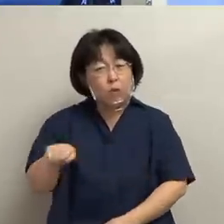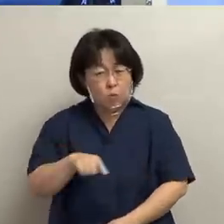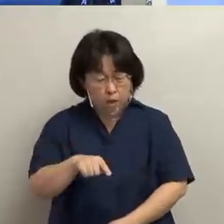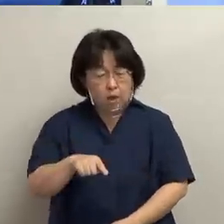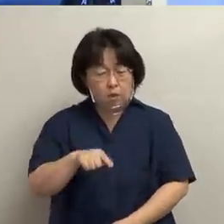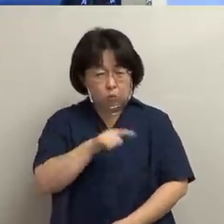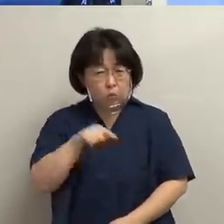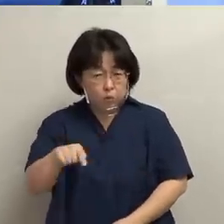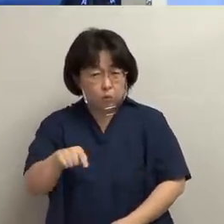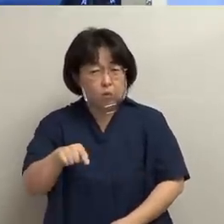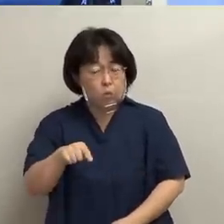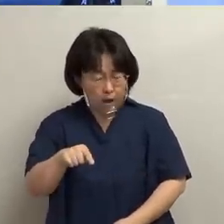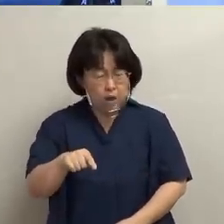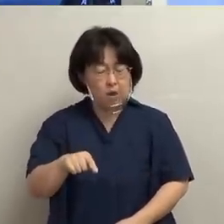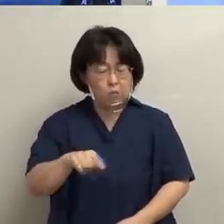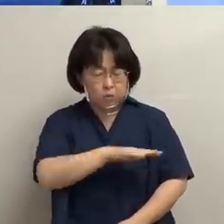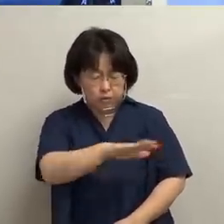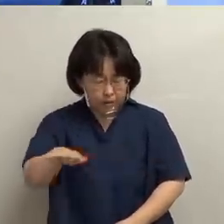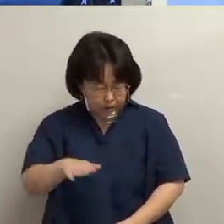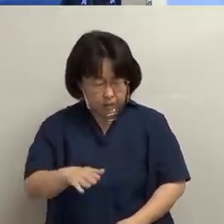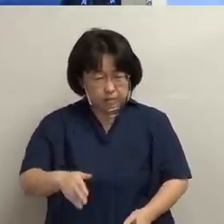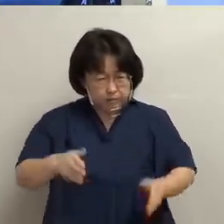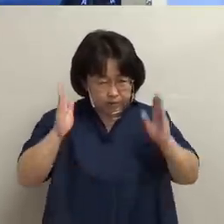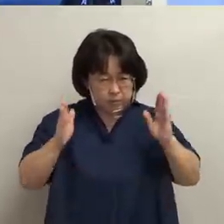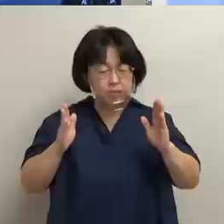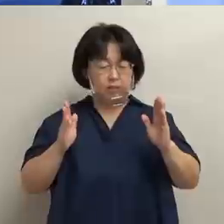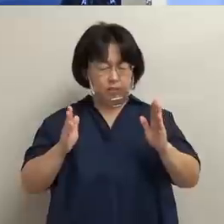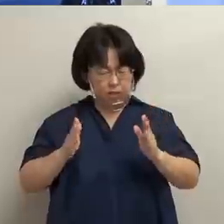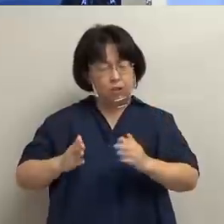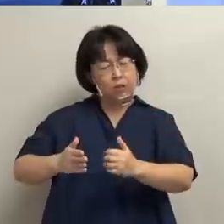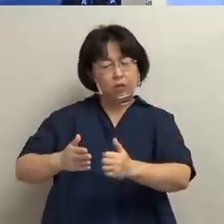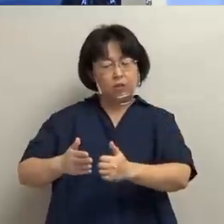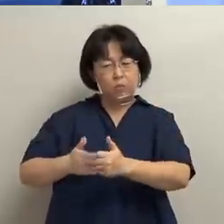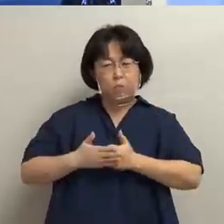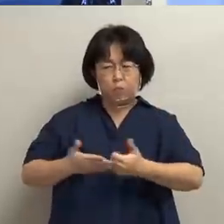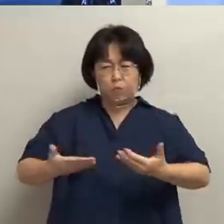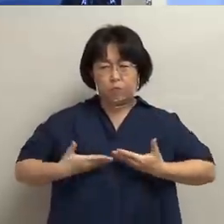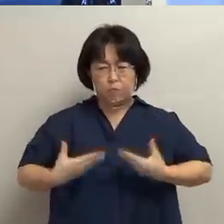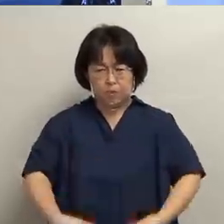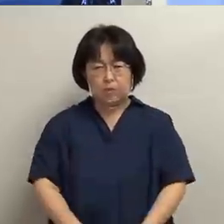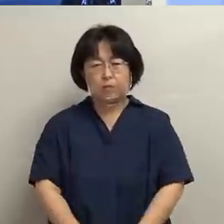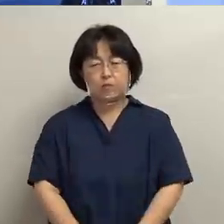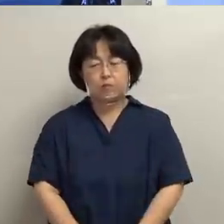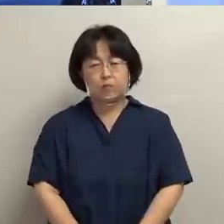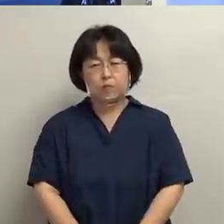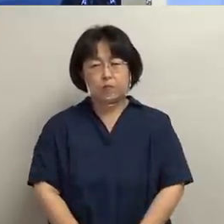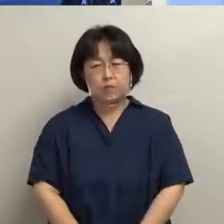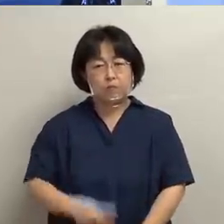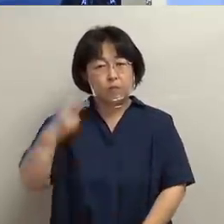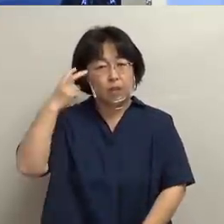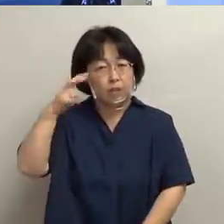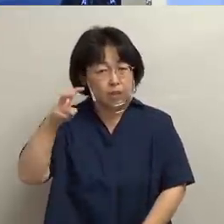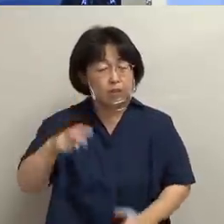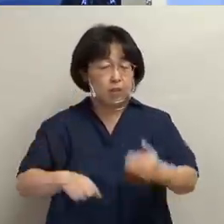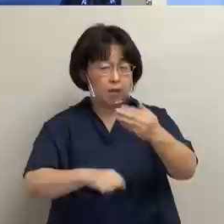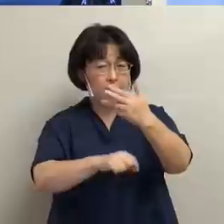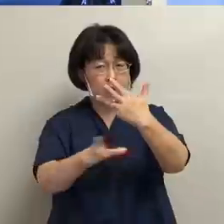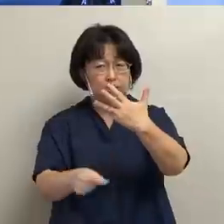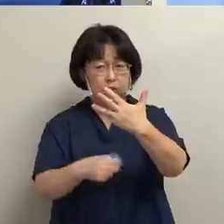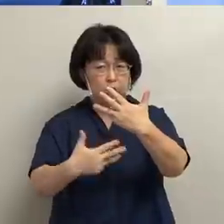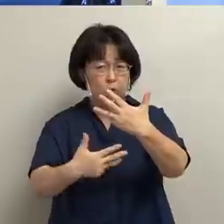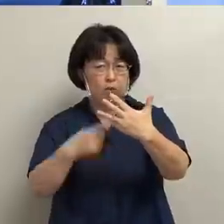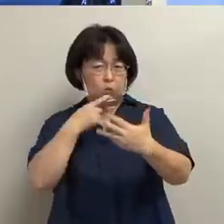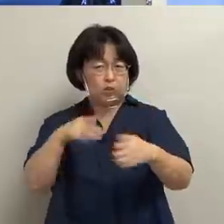煌4択問題に絞ればもう前回 i 田県議会からもは投資をしていただいたということになりますあさって8日の日曜日からです